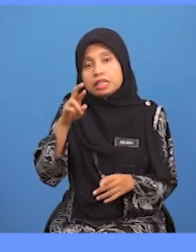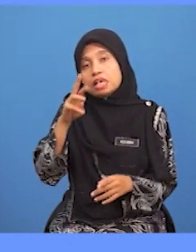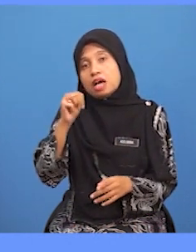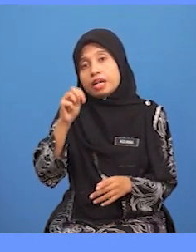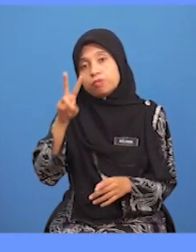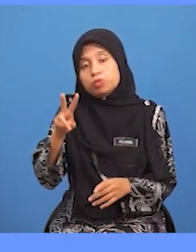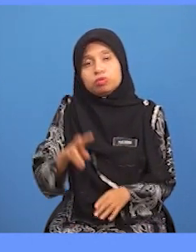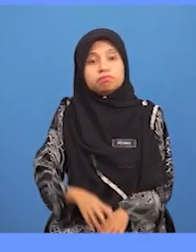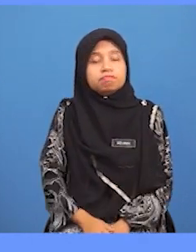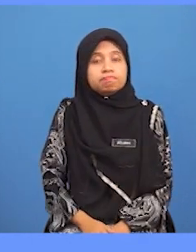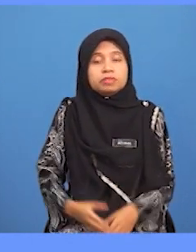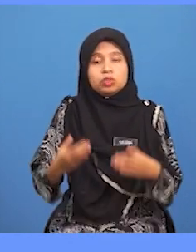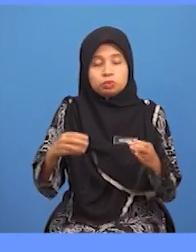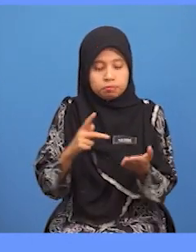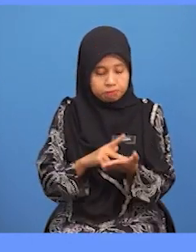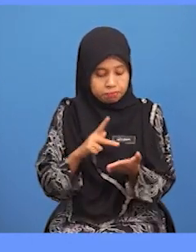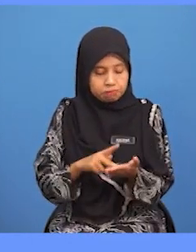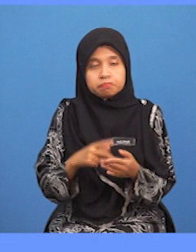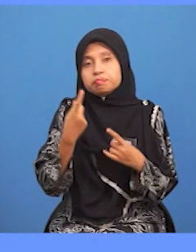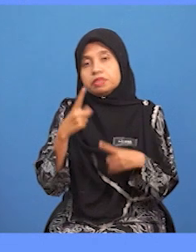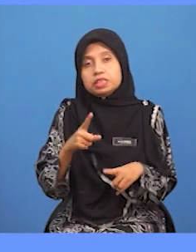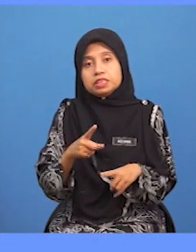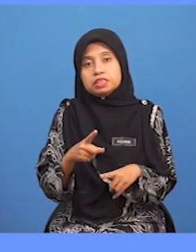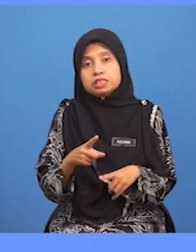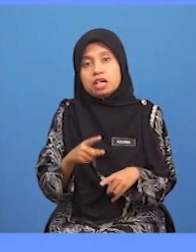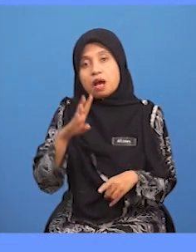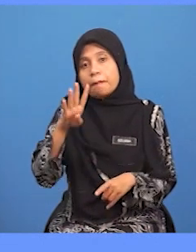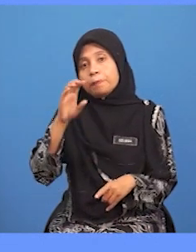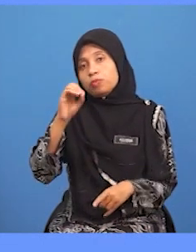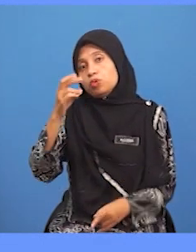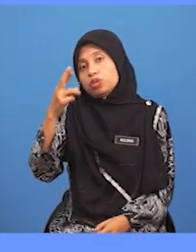kira. Jawapannya ialah